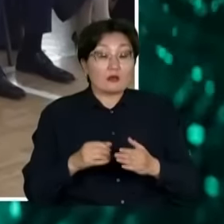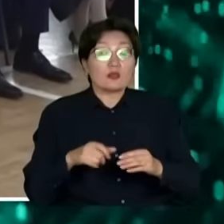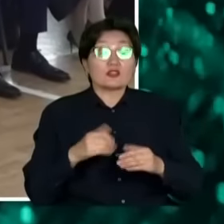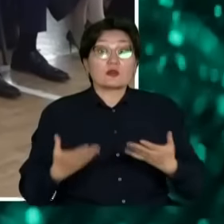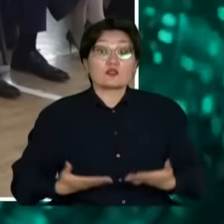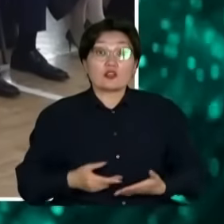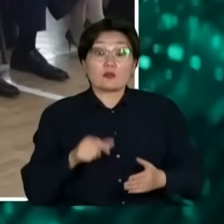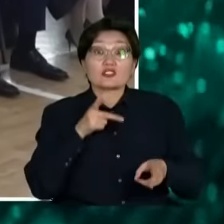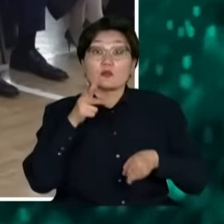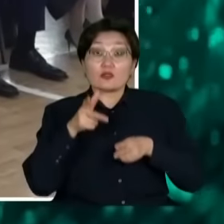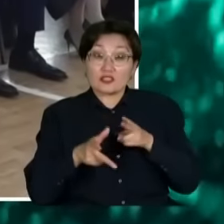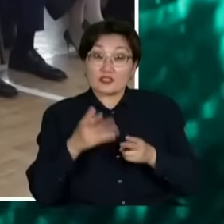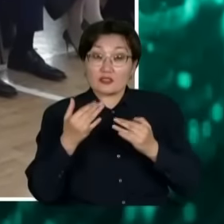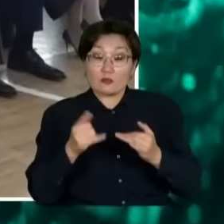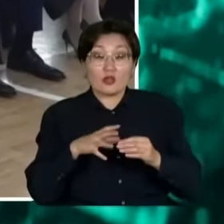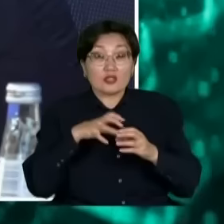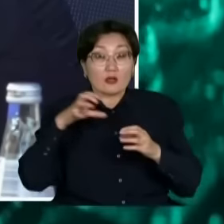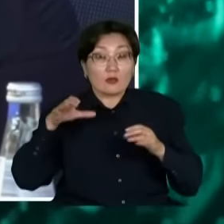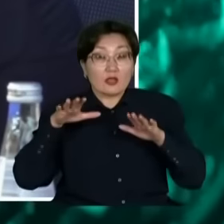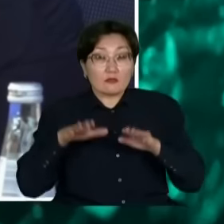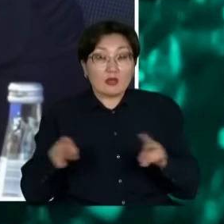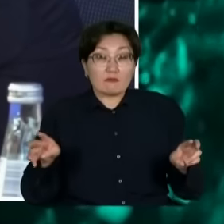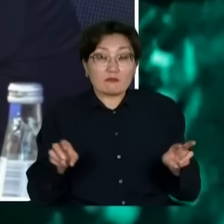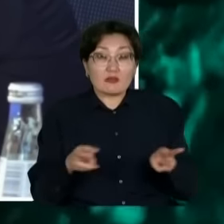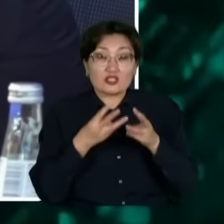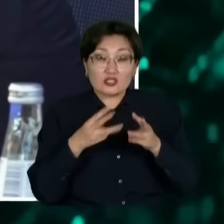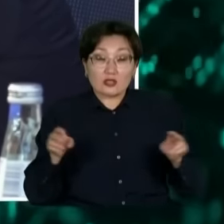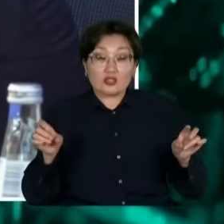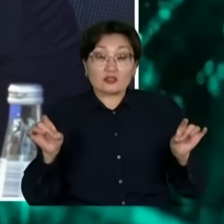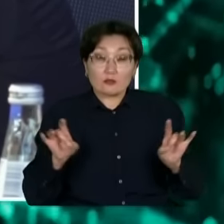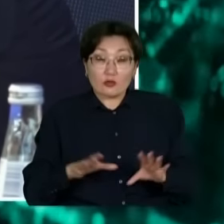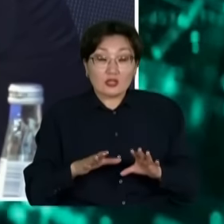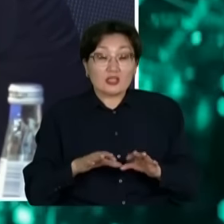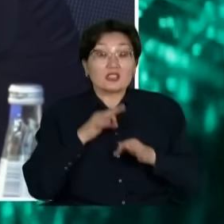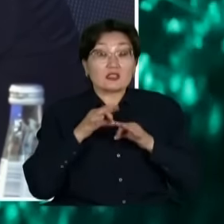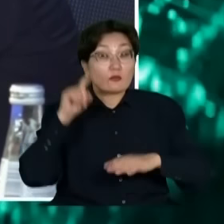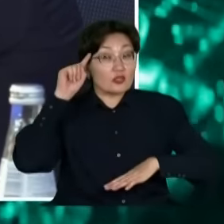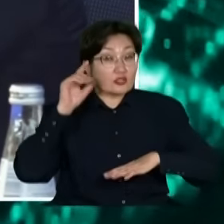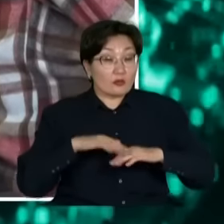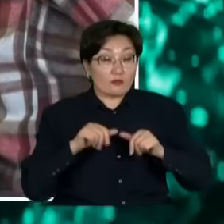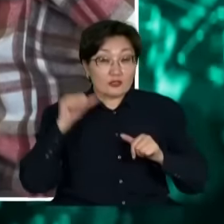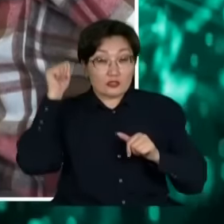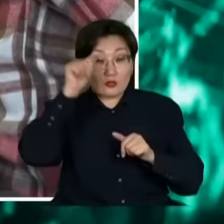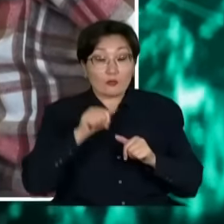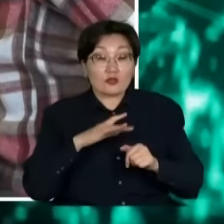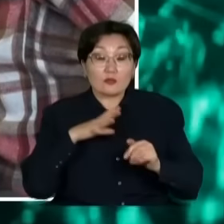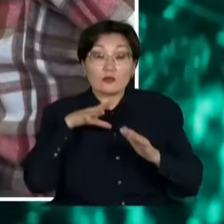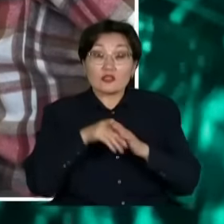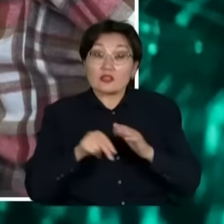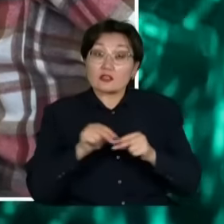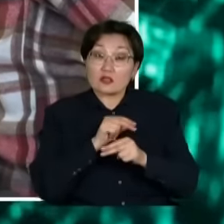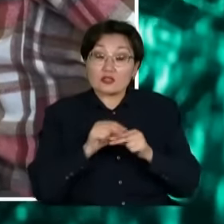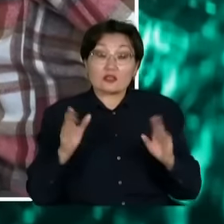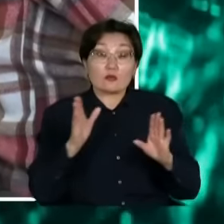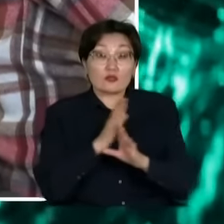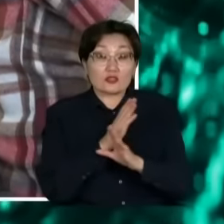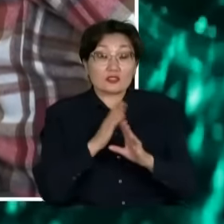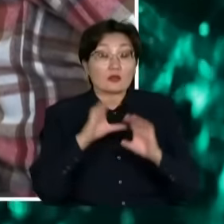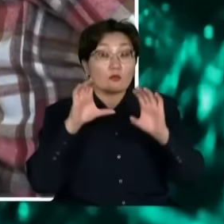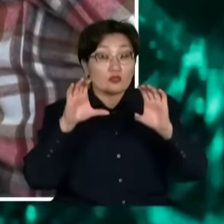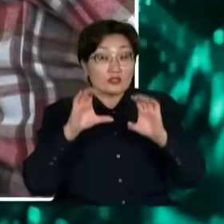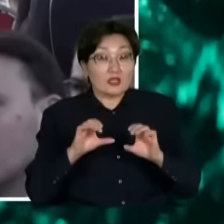из жительниц пожаловалась на дым от местных шашлычных как отметил Аким Ярла дусаев в этом году были внесены изменения в экологический